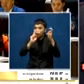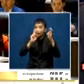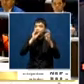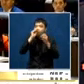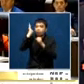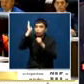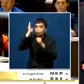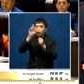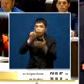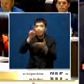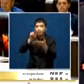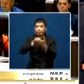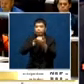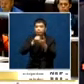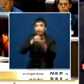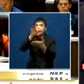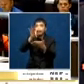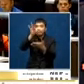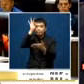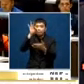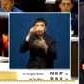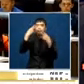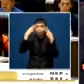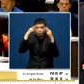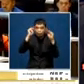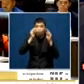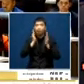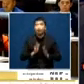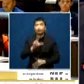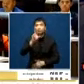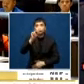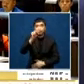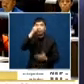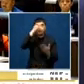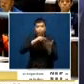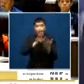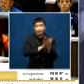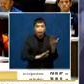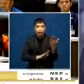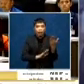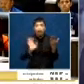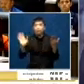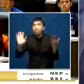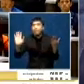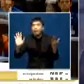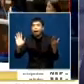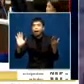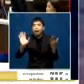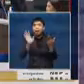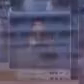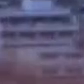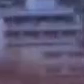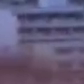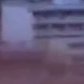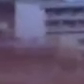นะยุบพรรค นะครับเดี๋ยวเราพักกันสักครู่นะในช่วงหน้าเรากลับมาติดตามกันต่อนะครับกับเวกัพไทยแลนด์ฮะ